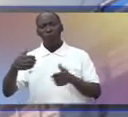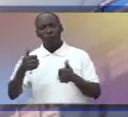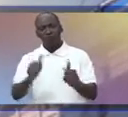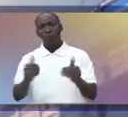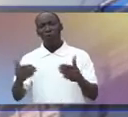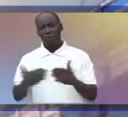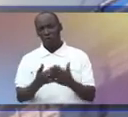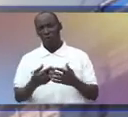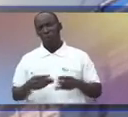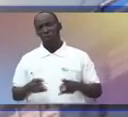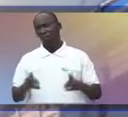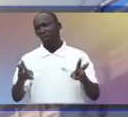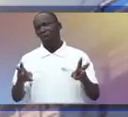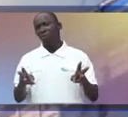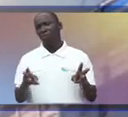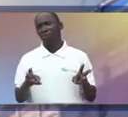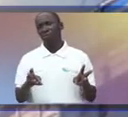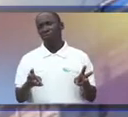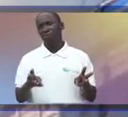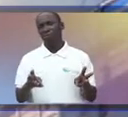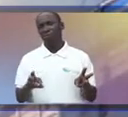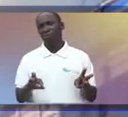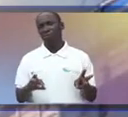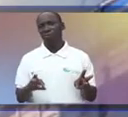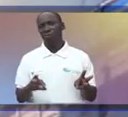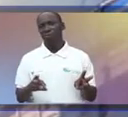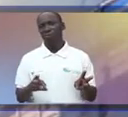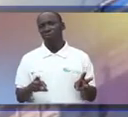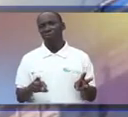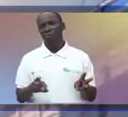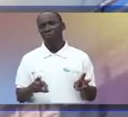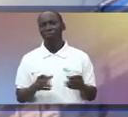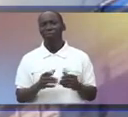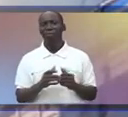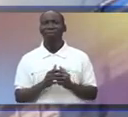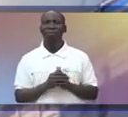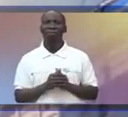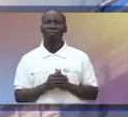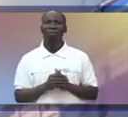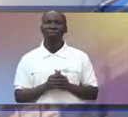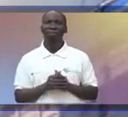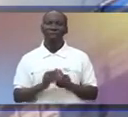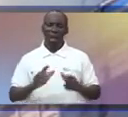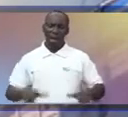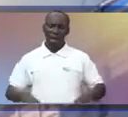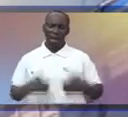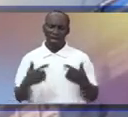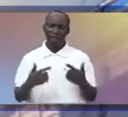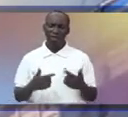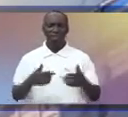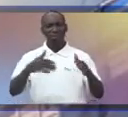nsuom. O si enti wonam owuo mu esu boso esie yenne no